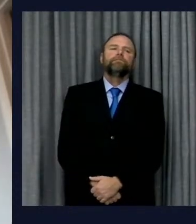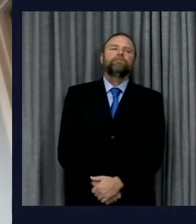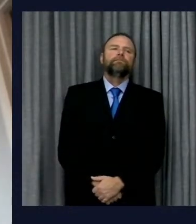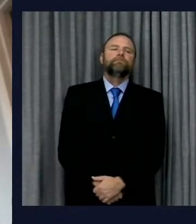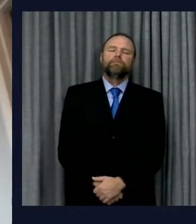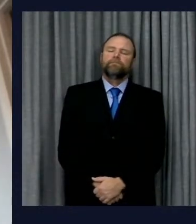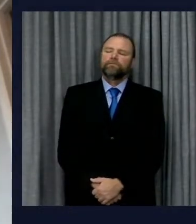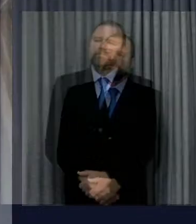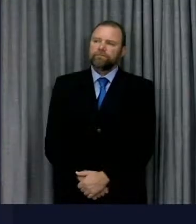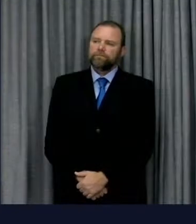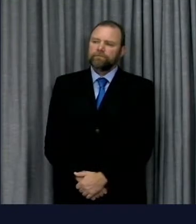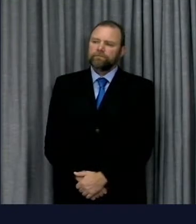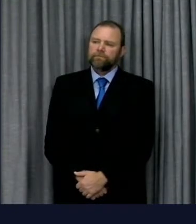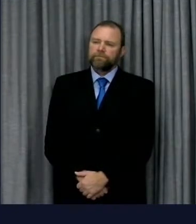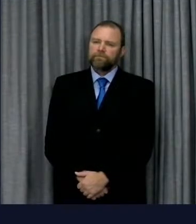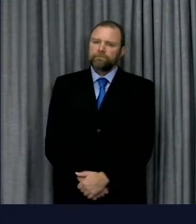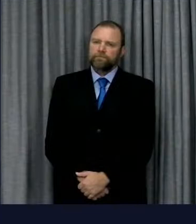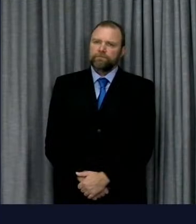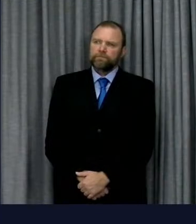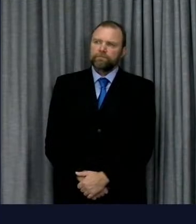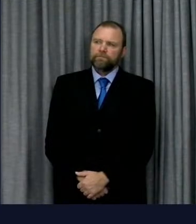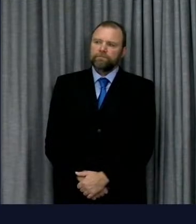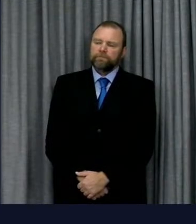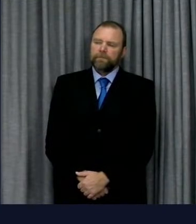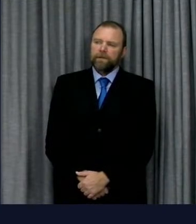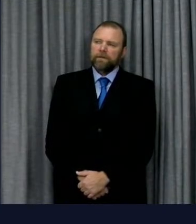nesaf? Wel, allai ddim